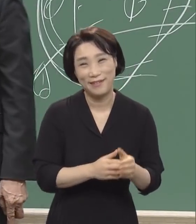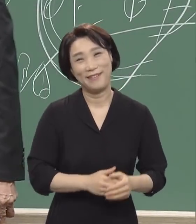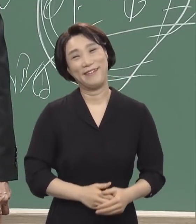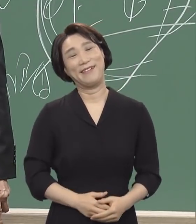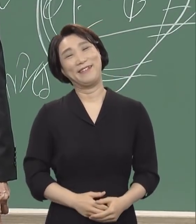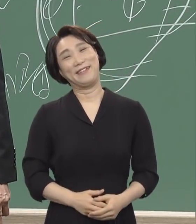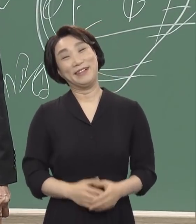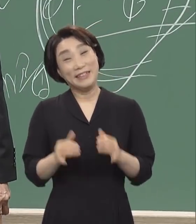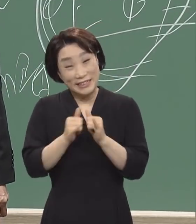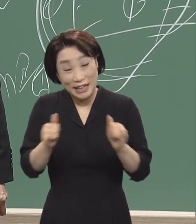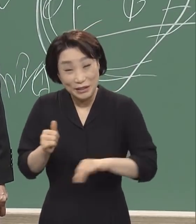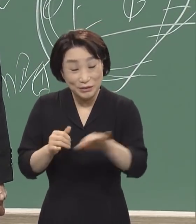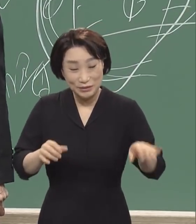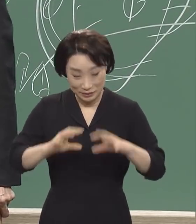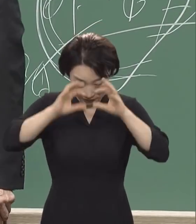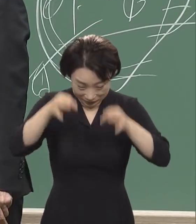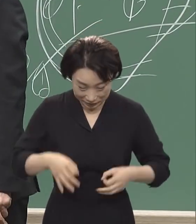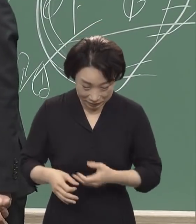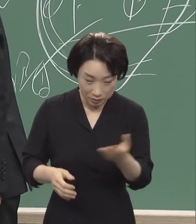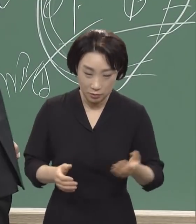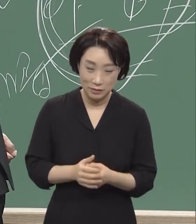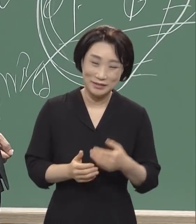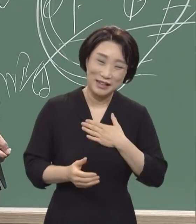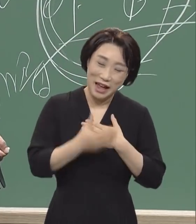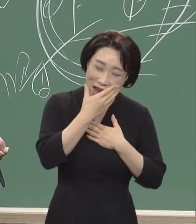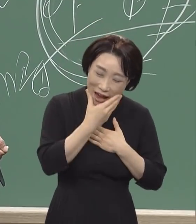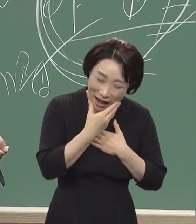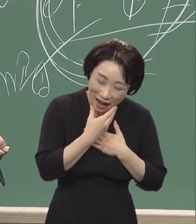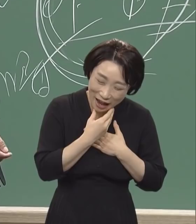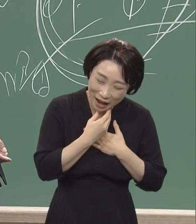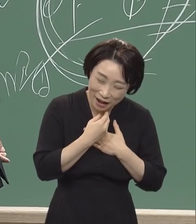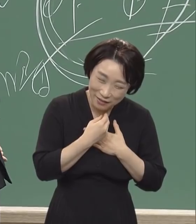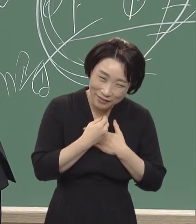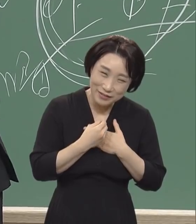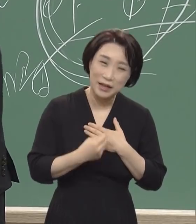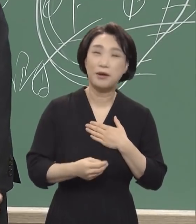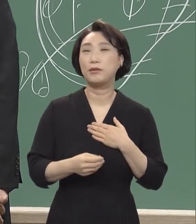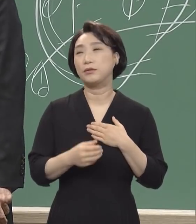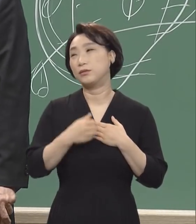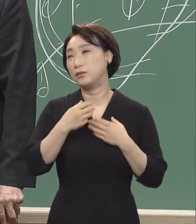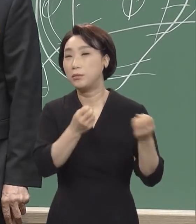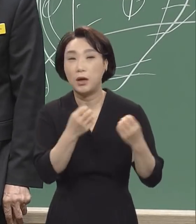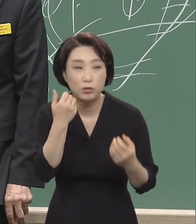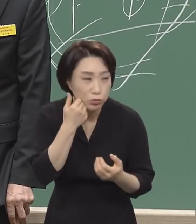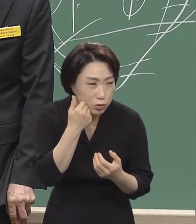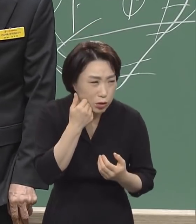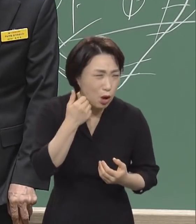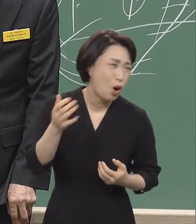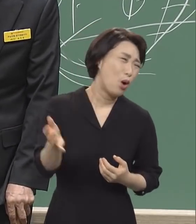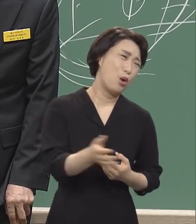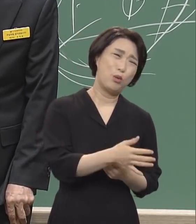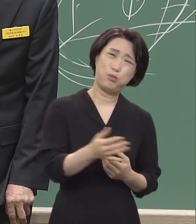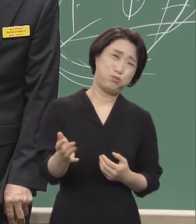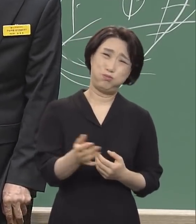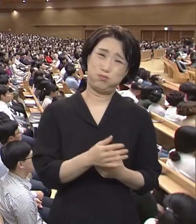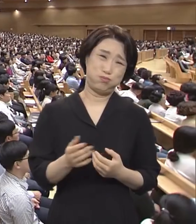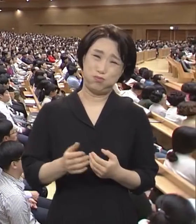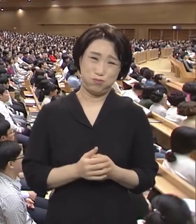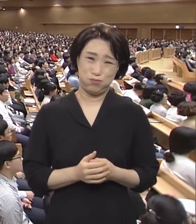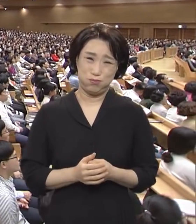인생에 뒤돌아봐. 나는 행복했다 할 사람이 있어. 지구상에 아무것도 없지.